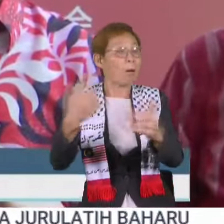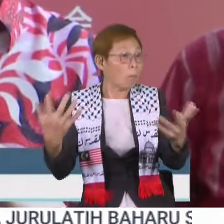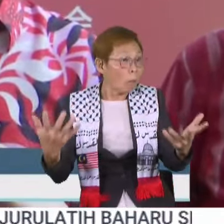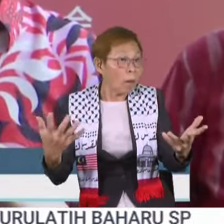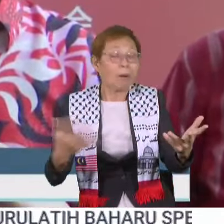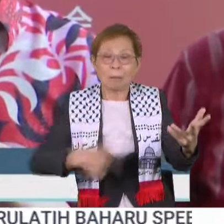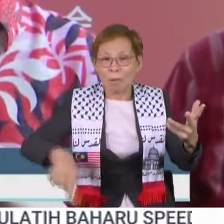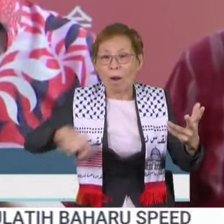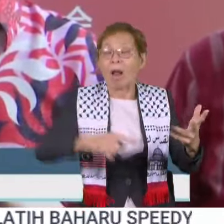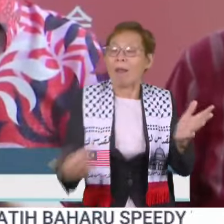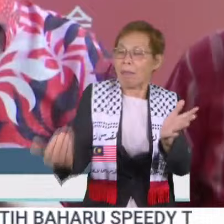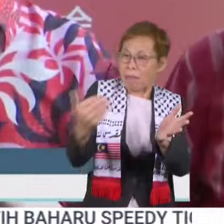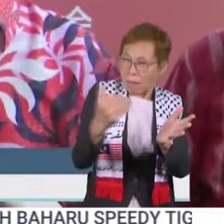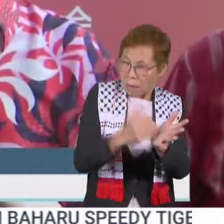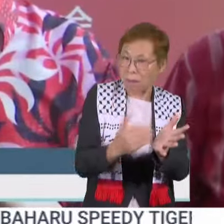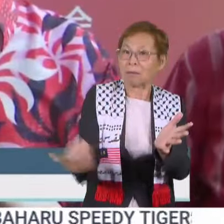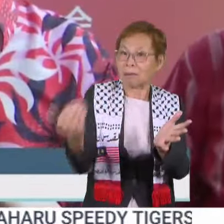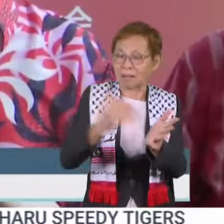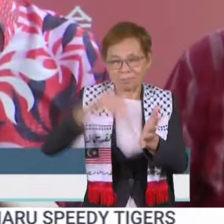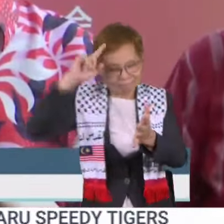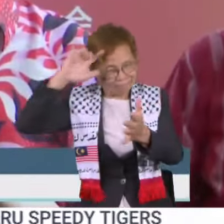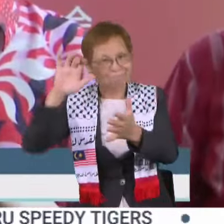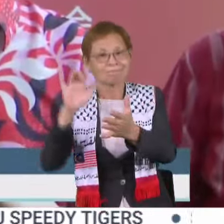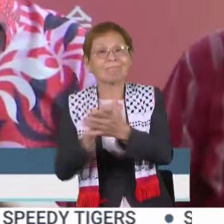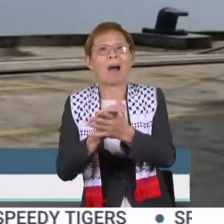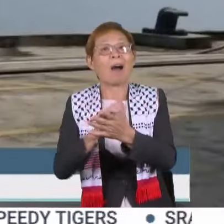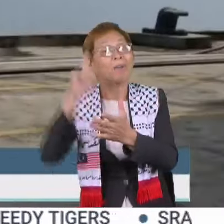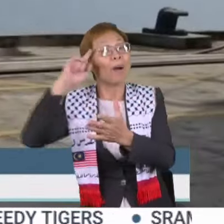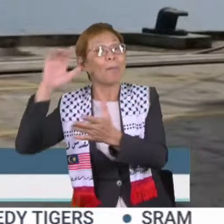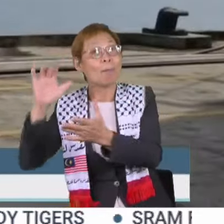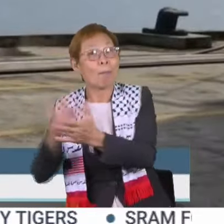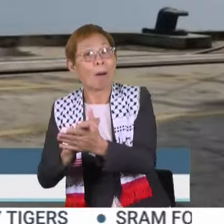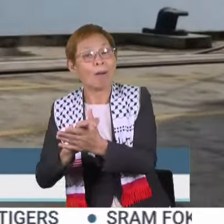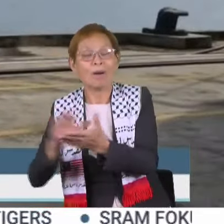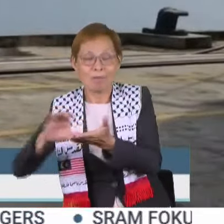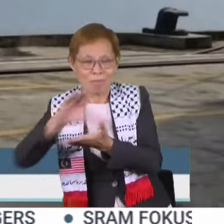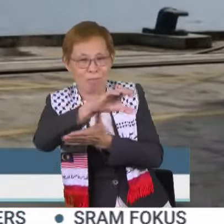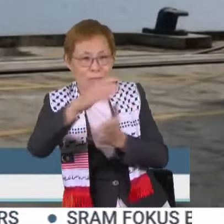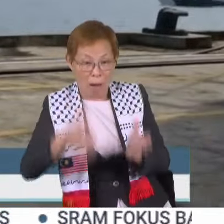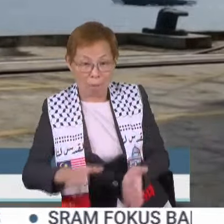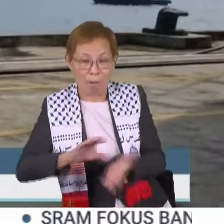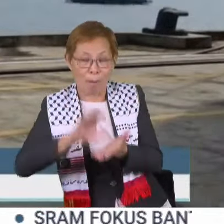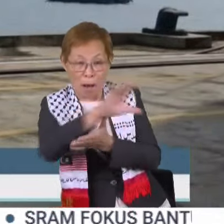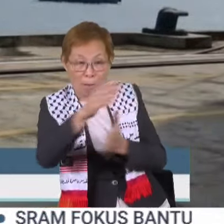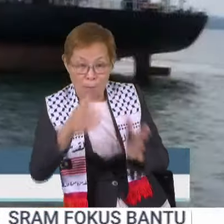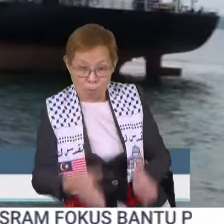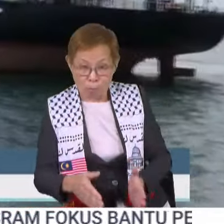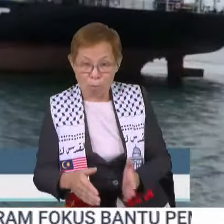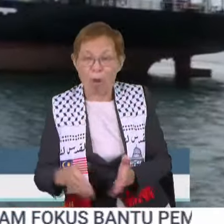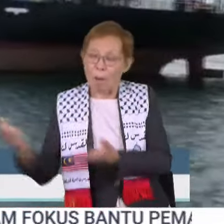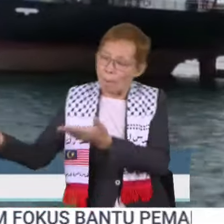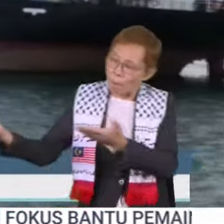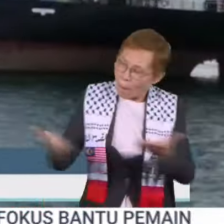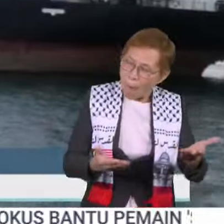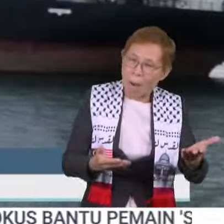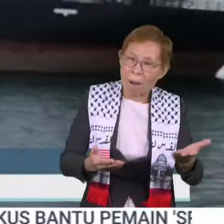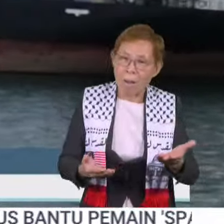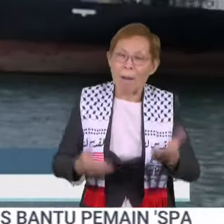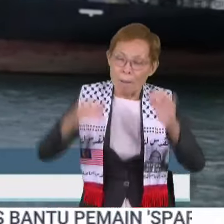memberikan sekali lagi memberikan keyakinan kepada kepada pelabur-pelabur bahawa ini